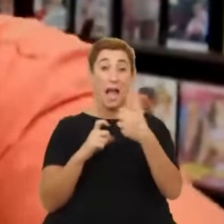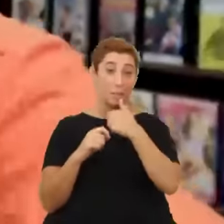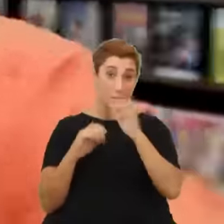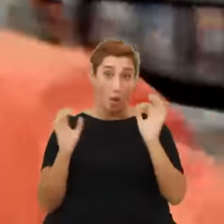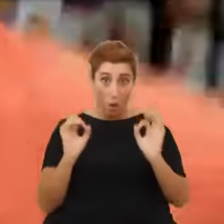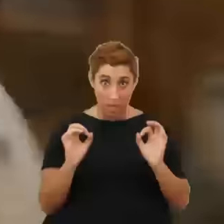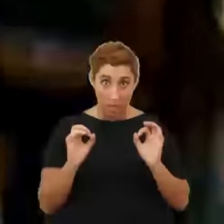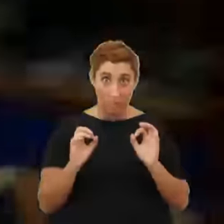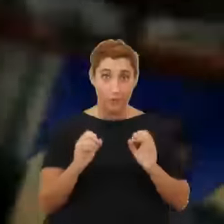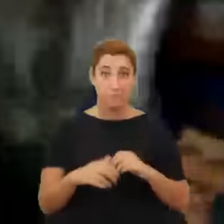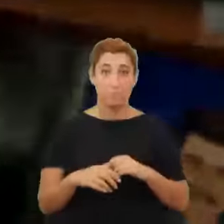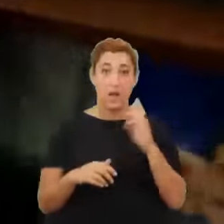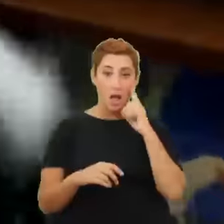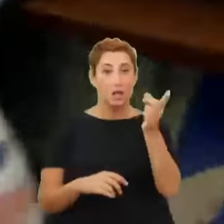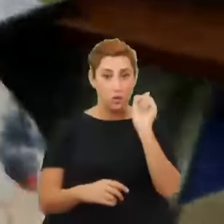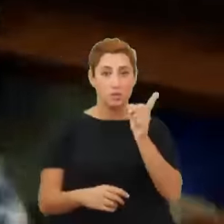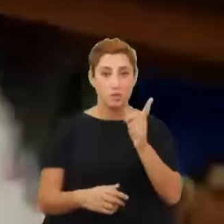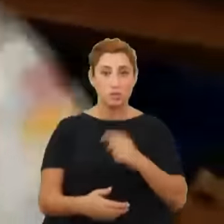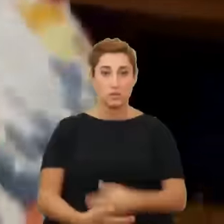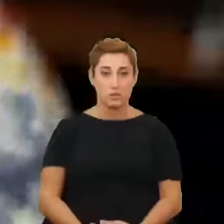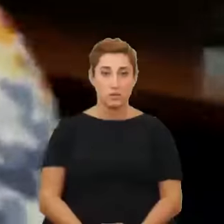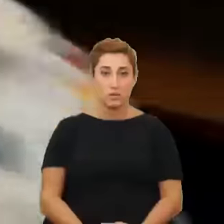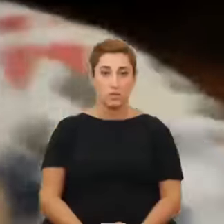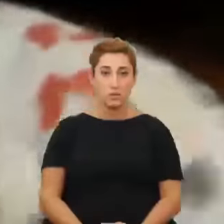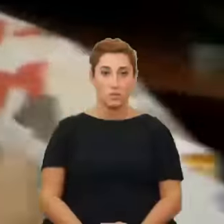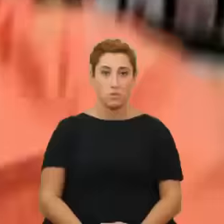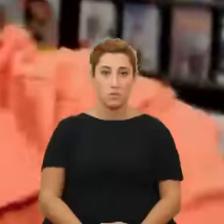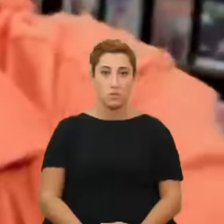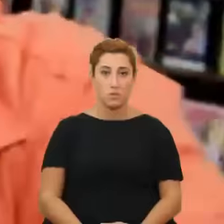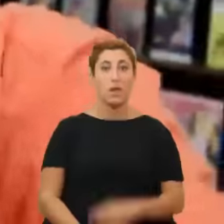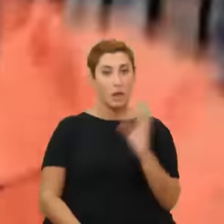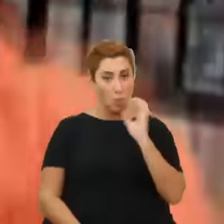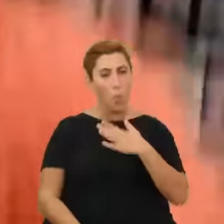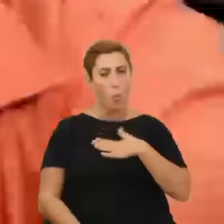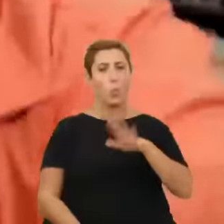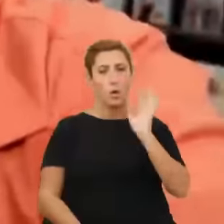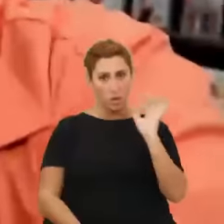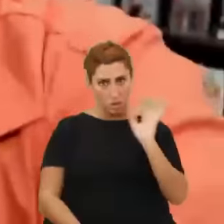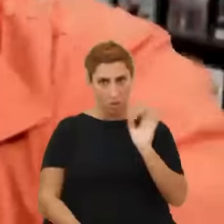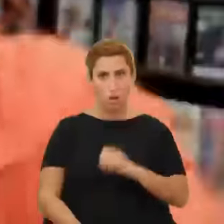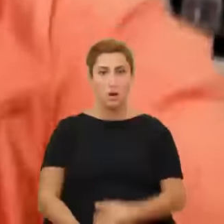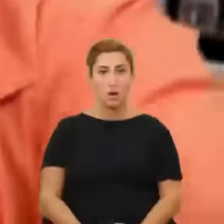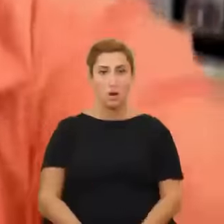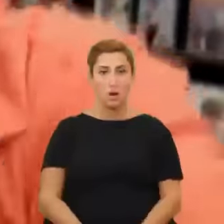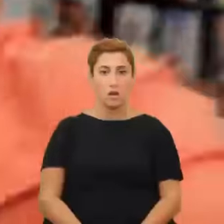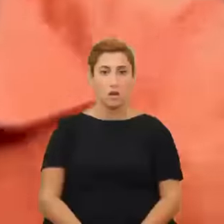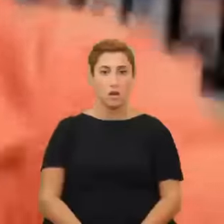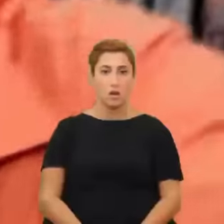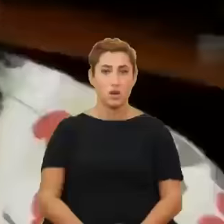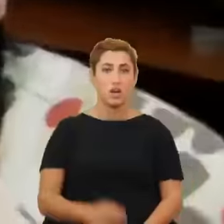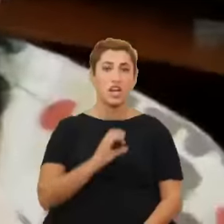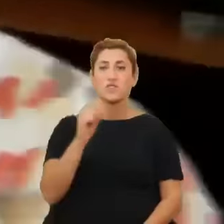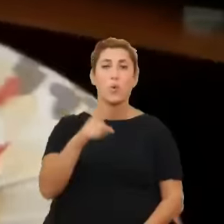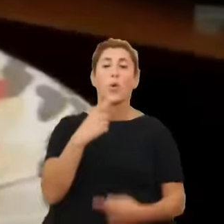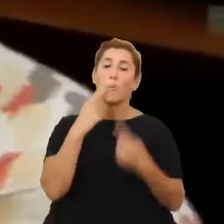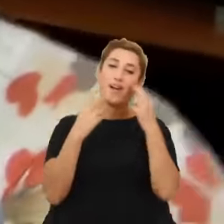mi? Ah sana Erol Taş Sami Baba! Ah ya! Ne oldu ya? Ah ya! İşkele babası mıyım